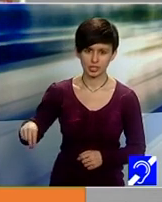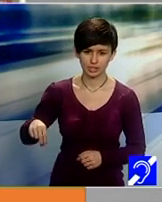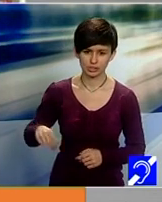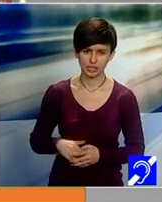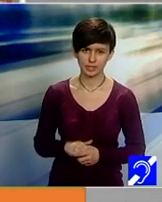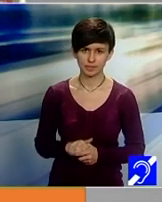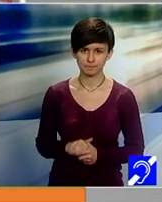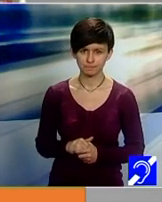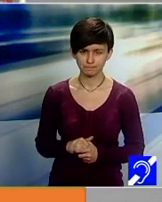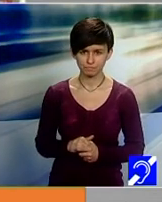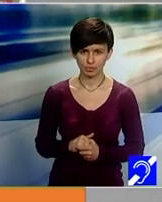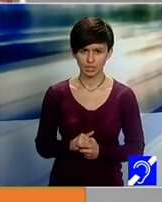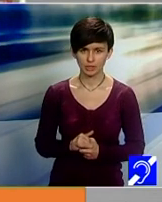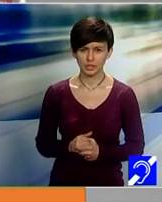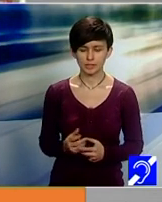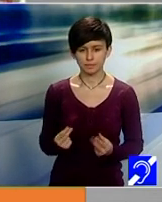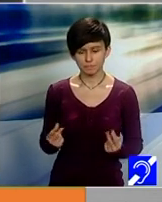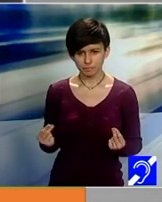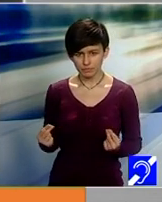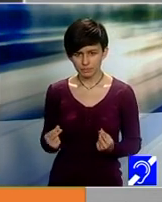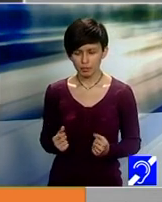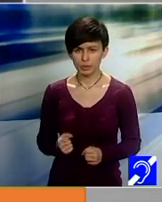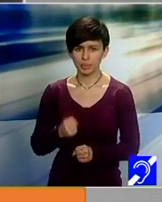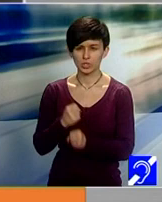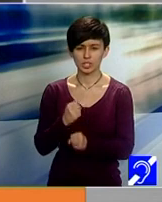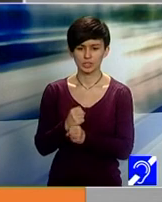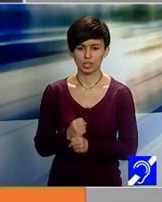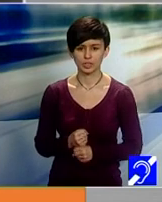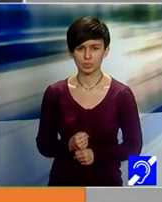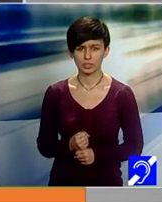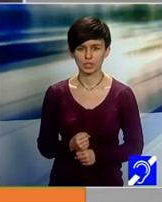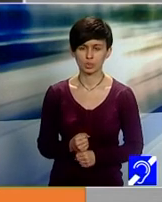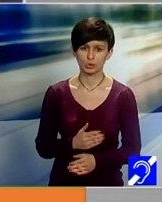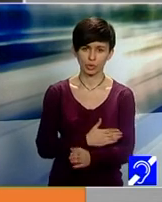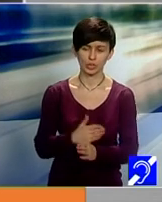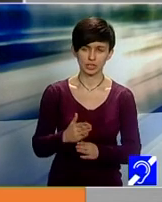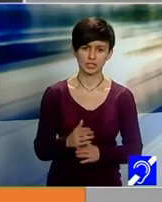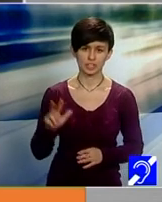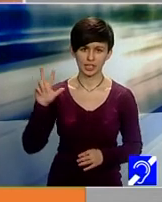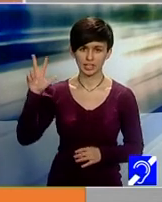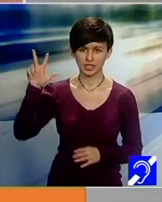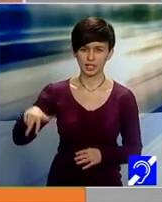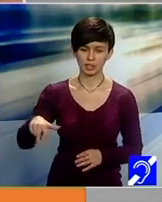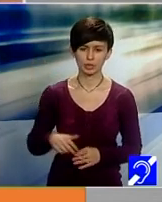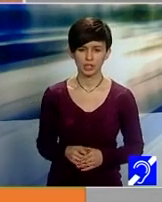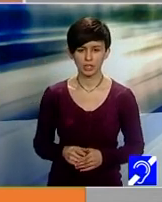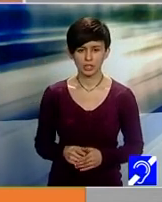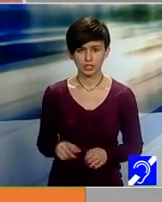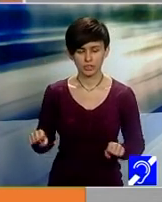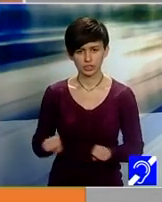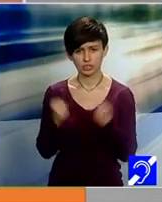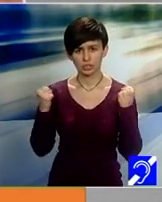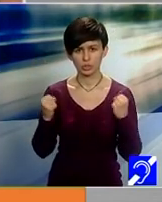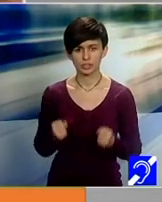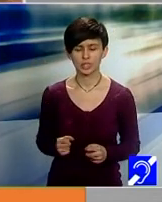s-au făcut cu întârziere de peste 3 luni, ceea ce a însemnat pur și simplu o întrerupere de tratament. Vorbim de pacienții